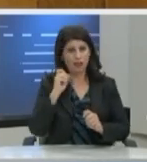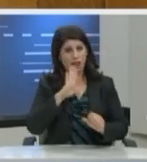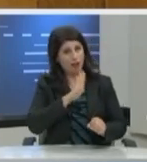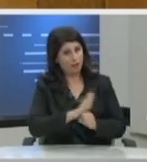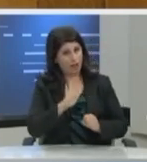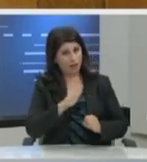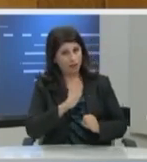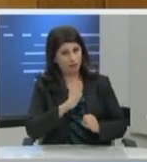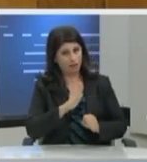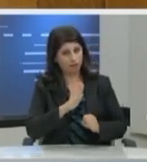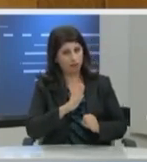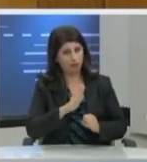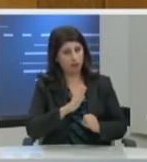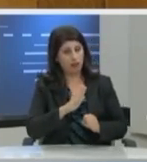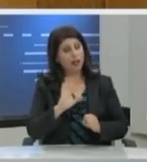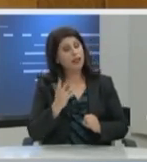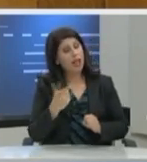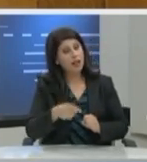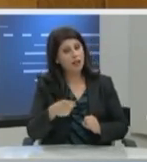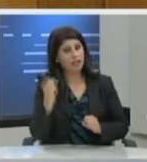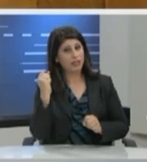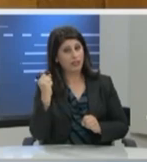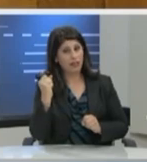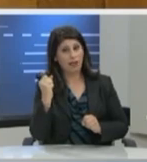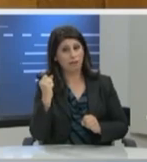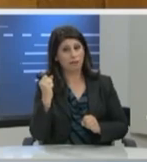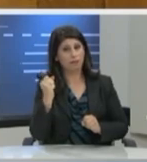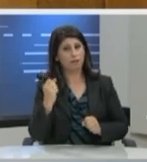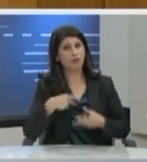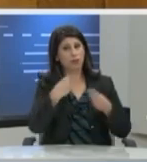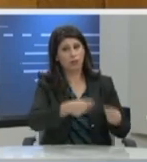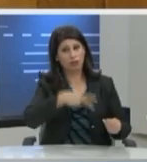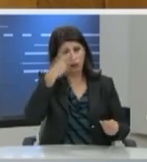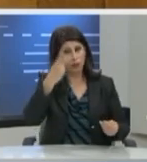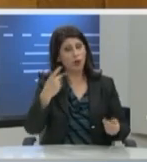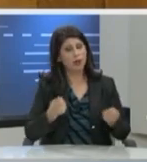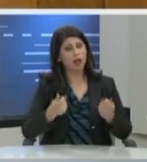επαρκεί και αν είναι αυτή που σας δίνει το δικαίωμα να κάνετε ό,τι κάνετε.